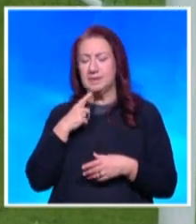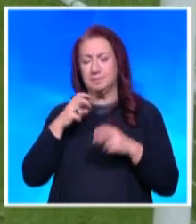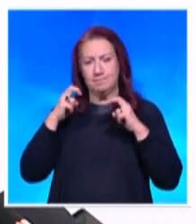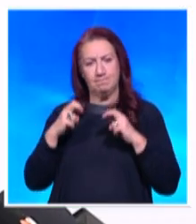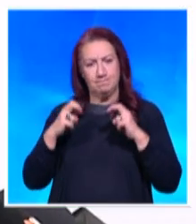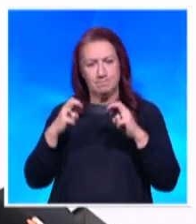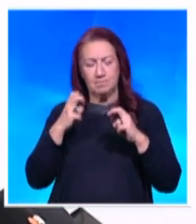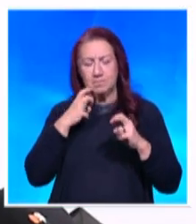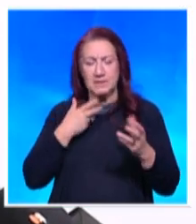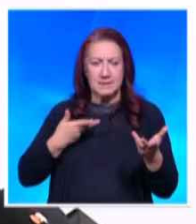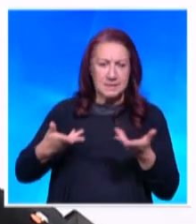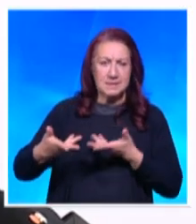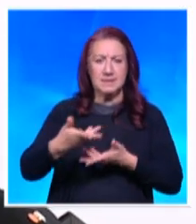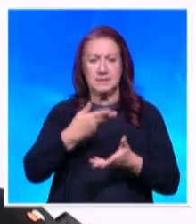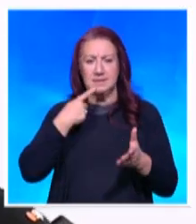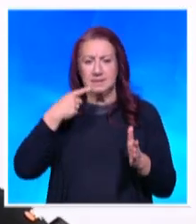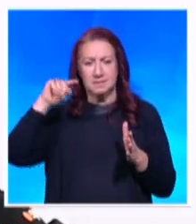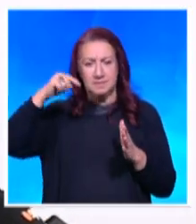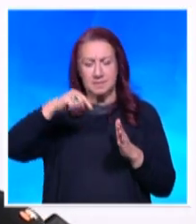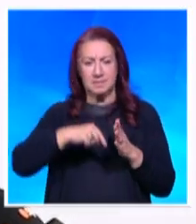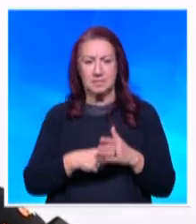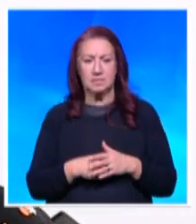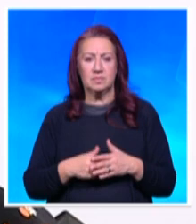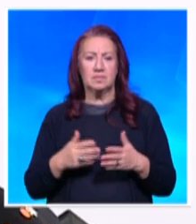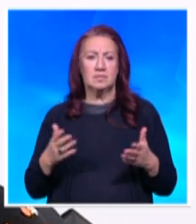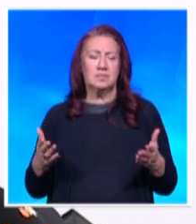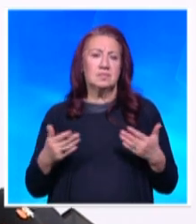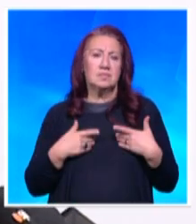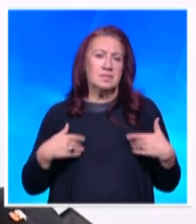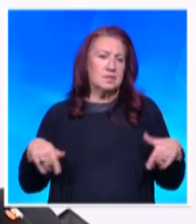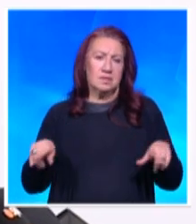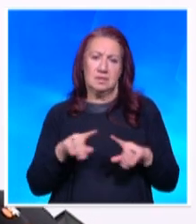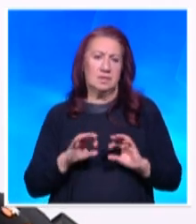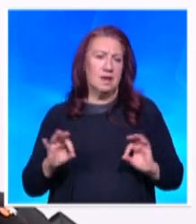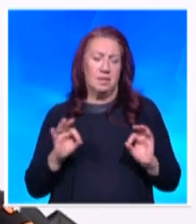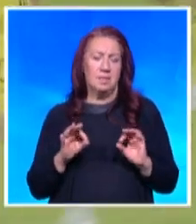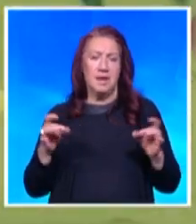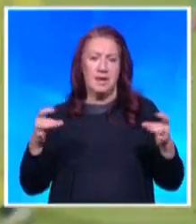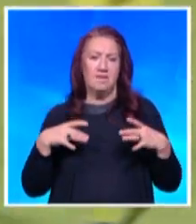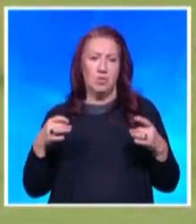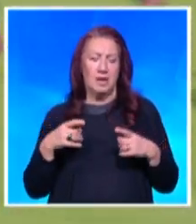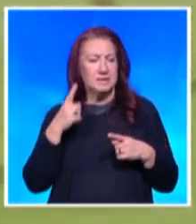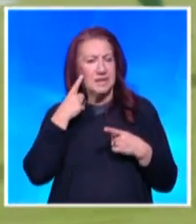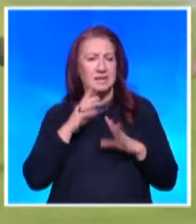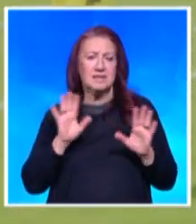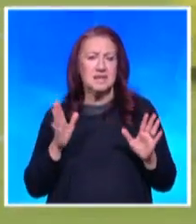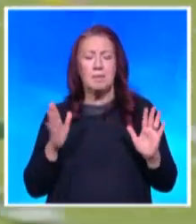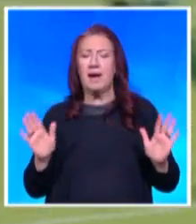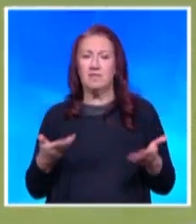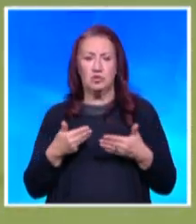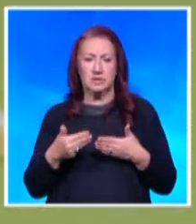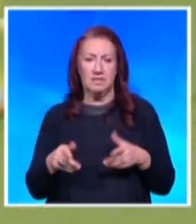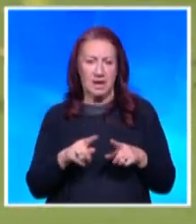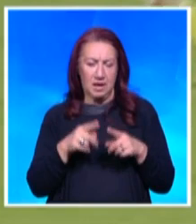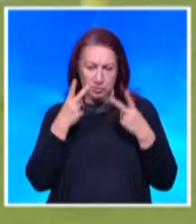анализ. Нито футболистът, нито тренерския щаб имаме каквато и да било информация. Ситуацията е много неясна. Не знам какво се случва. Както вие съм